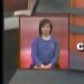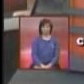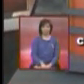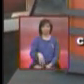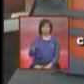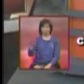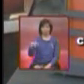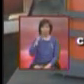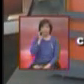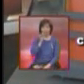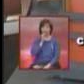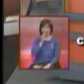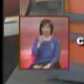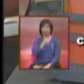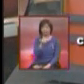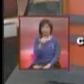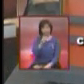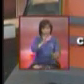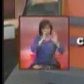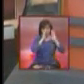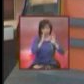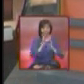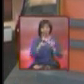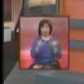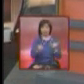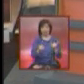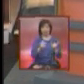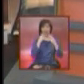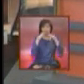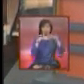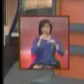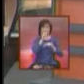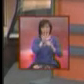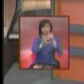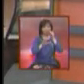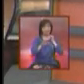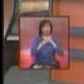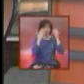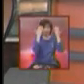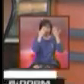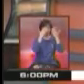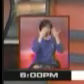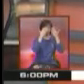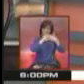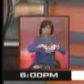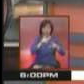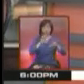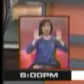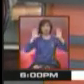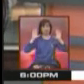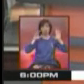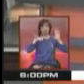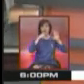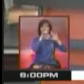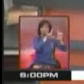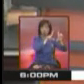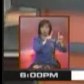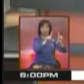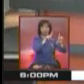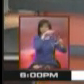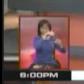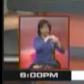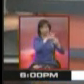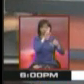Partner Cheryl at mga kapatid, sumuko na po sa News 5 kagabi ang isa pang sospek sa pagpatay sa UP Los Baños student na si